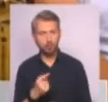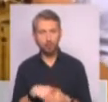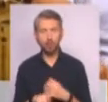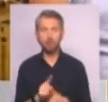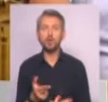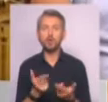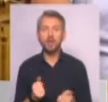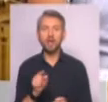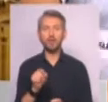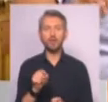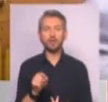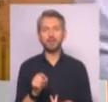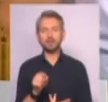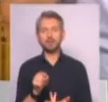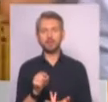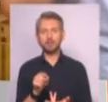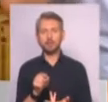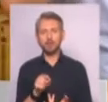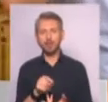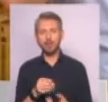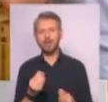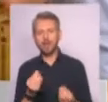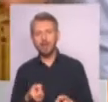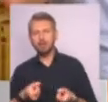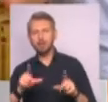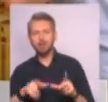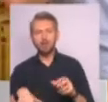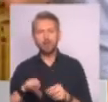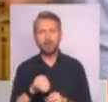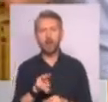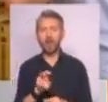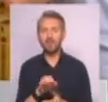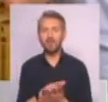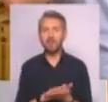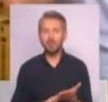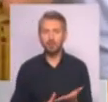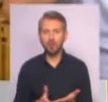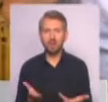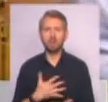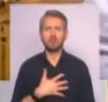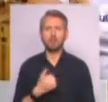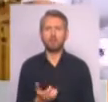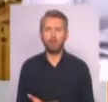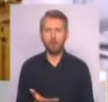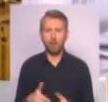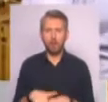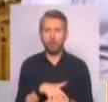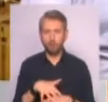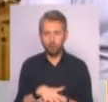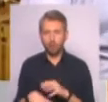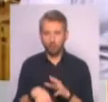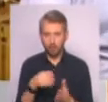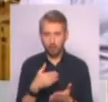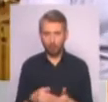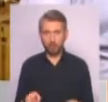да, вони, ну, можна і під тарифи підвищують все, але, вибачте, а яке незадоволення? Публіка обрала ось